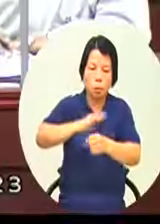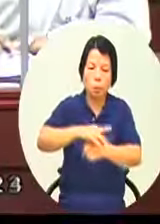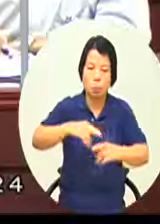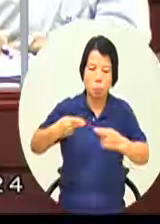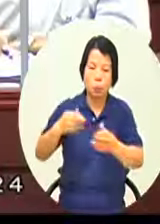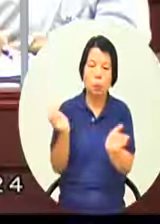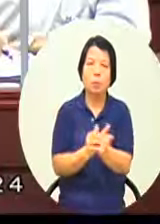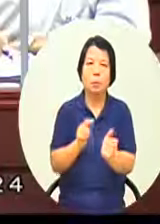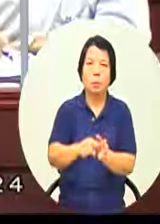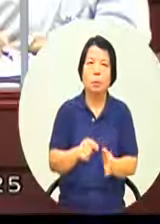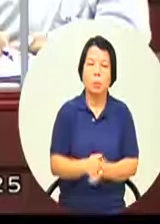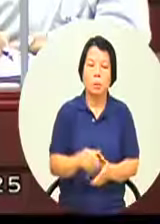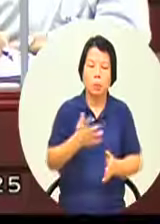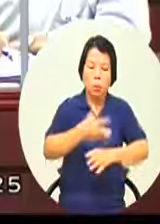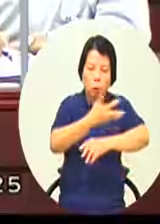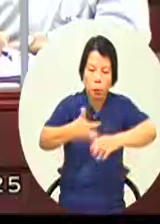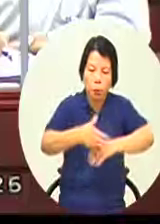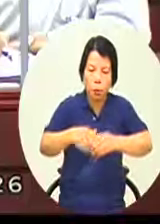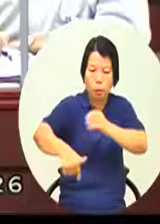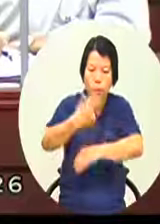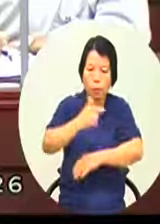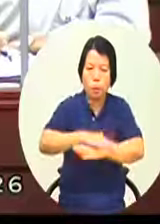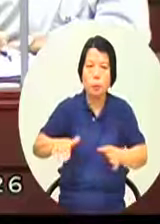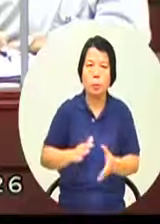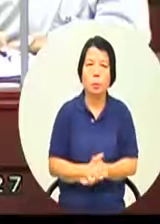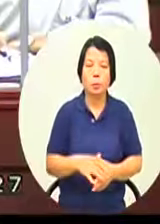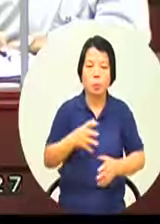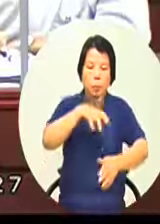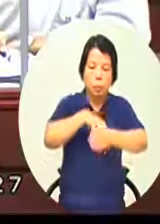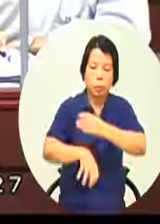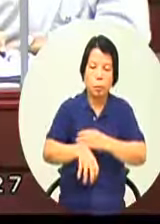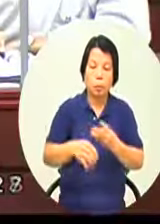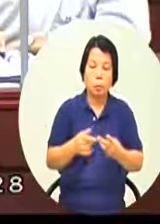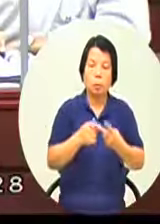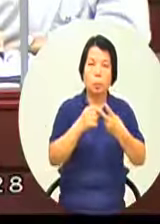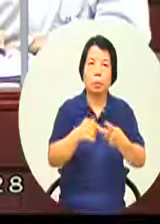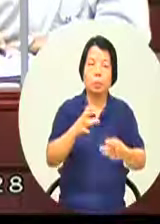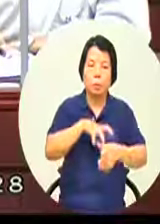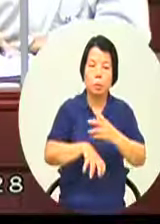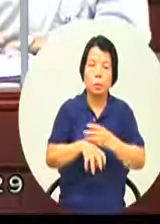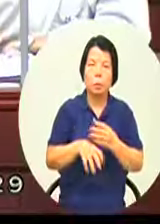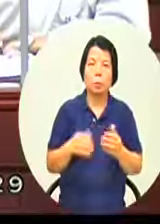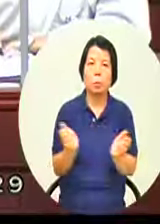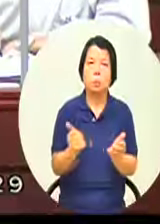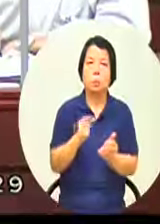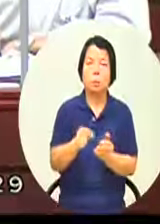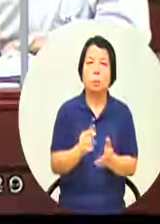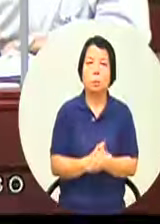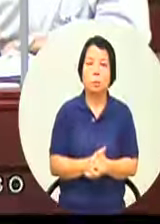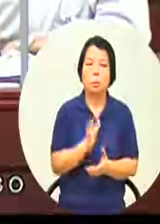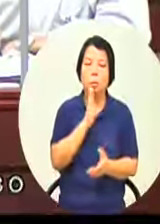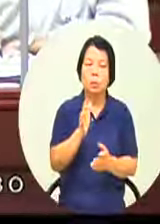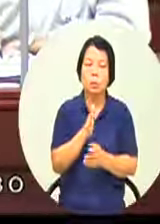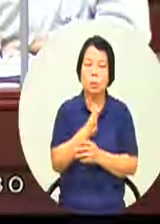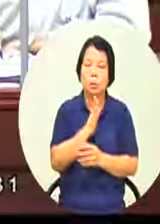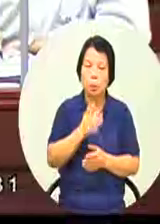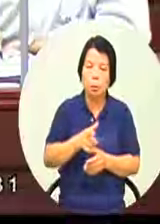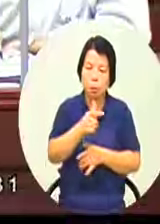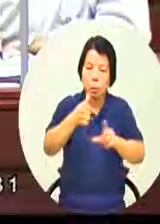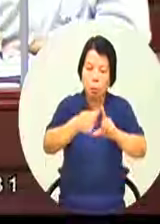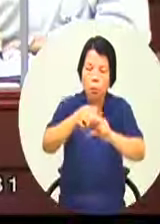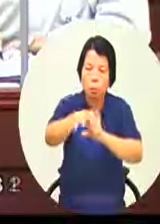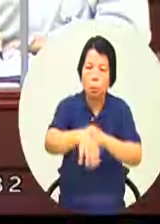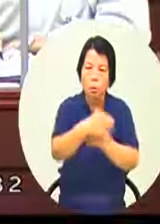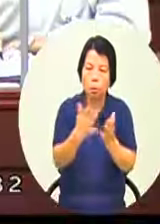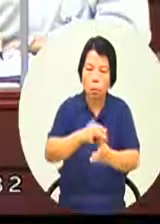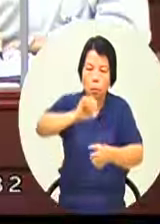以后，这个地方的排水会比较快。那第二个就是内部的问题，那内部的部分可能在，因为这个是属于那个区域的上游洞，我们会